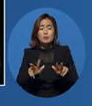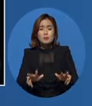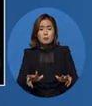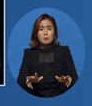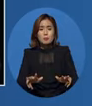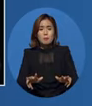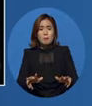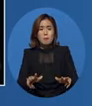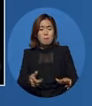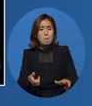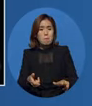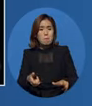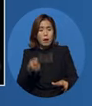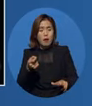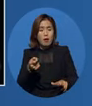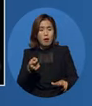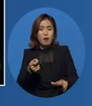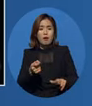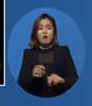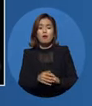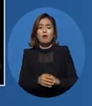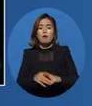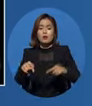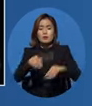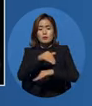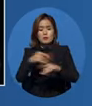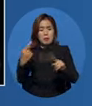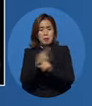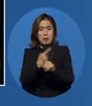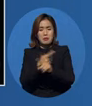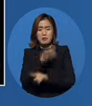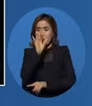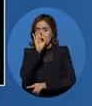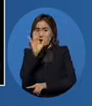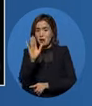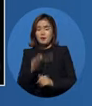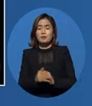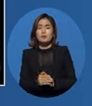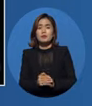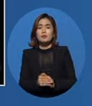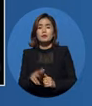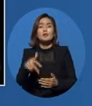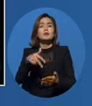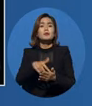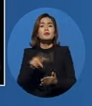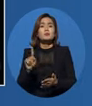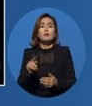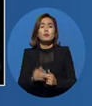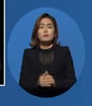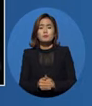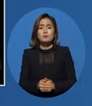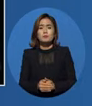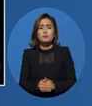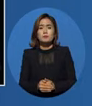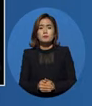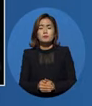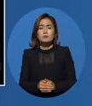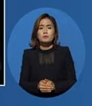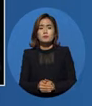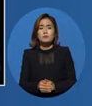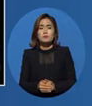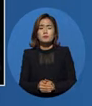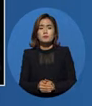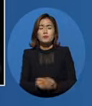모어 특식 의 불난 것처럼 정책을 바꿔 서는 안 된다고 봅니다 그런 측면에서 어제가 이거는